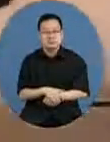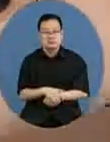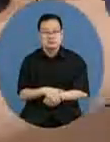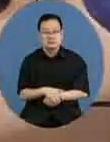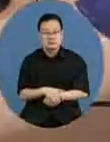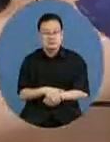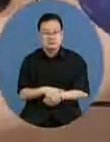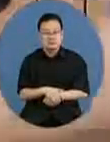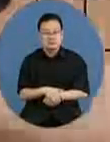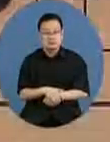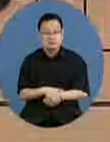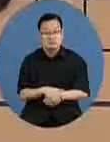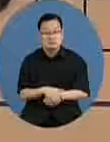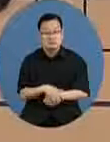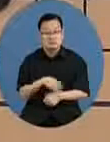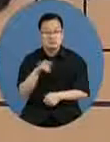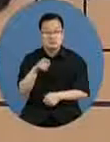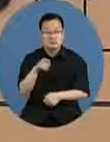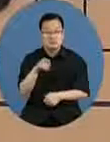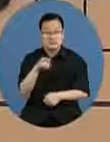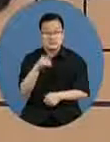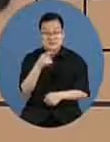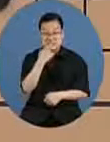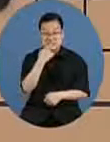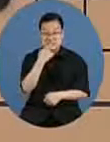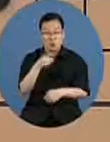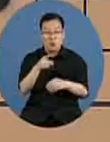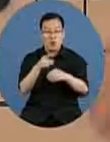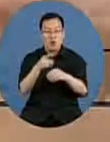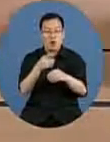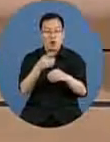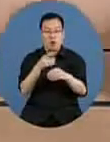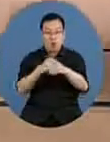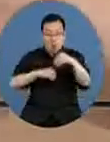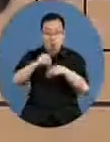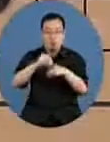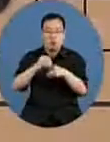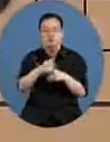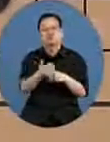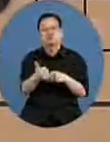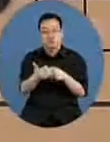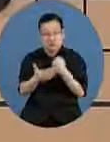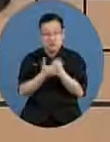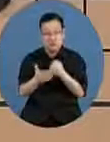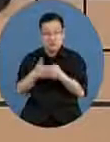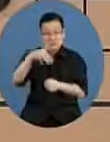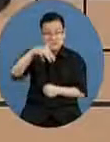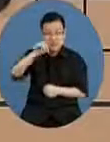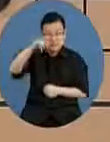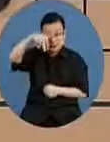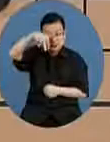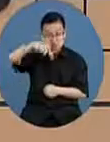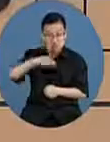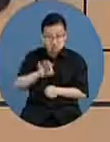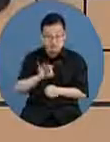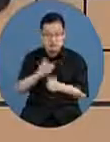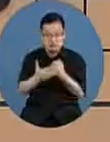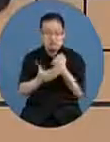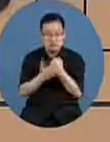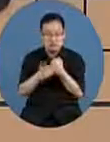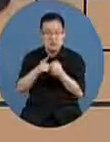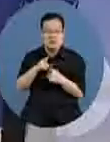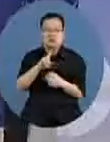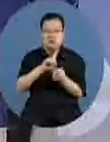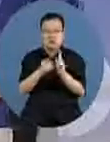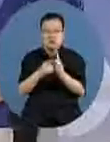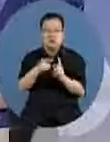돌려서 단수를 치게 되면 역시나 백은 잡히게 되겠죠. 치중 갈 때는 서로 간의 정수는 아까와 같은 그런